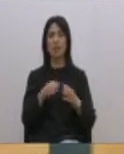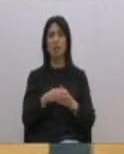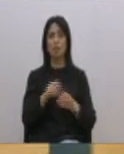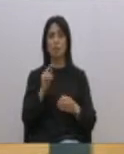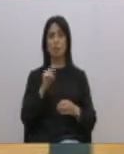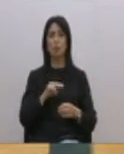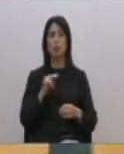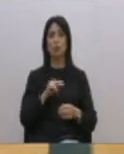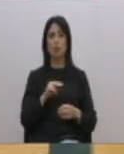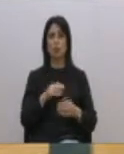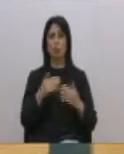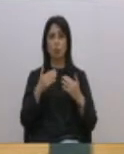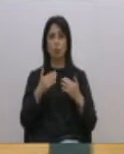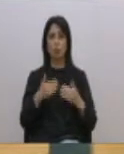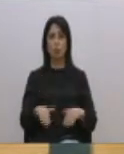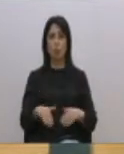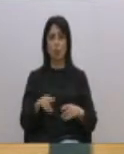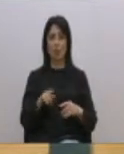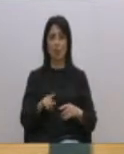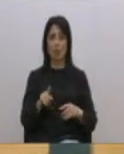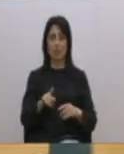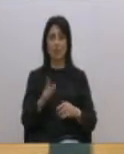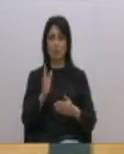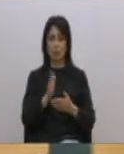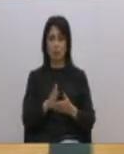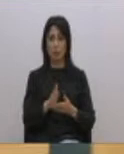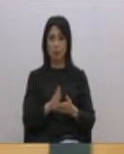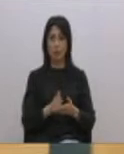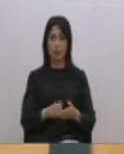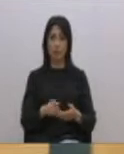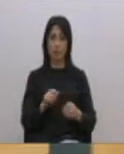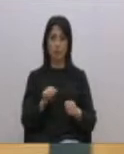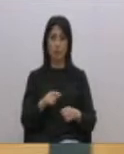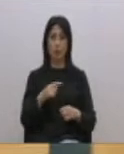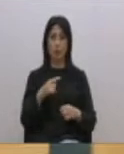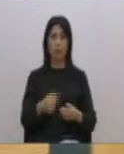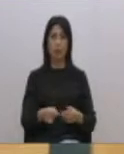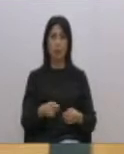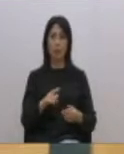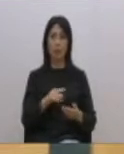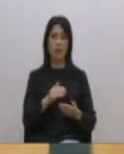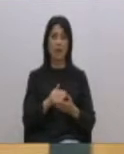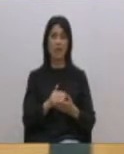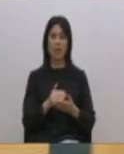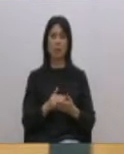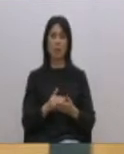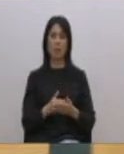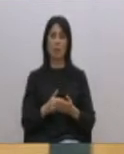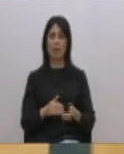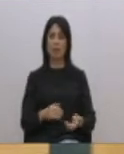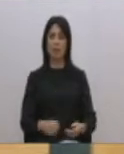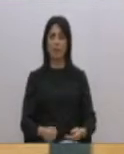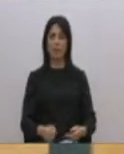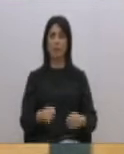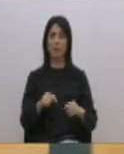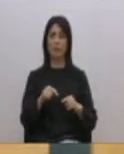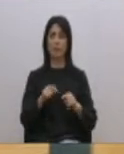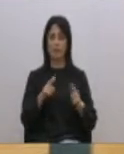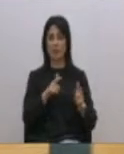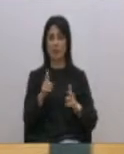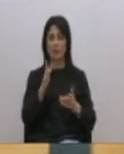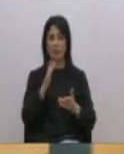მუშაობას, უკვე როდესაც ეს პროდუქტი, თუ შეიძლება ასე ითქვას, მზად იქნება, ის ხდება მერე უკვე